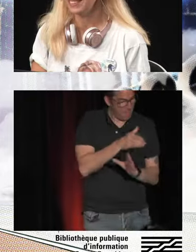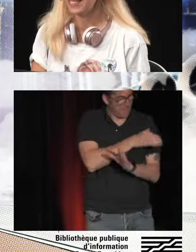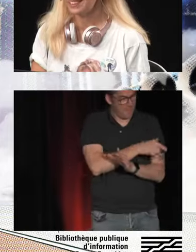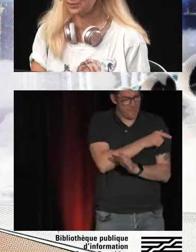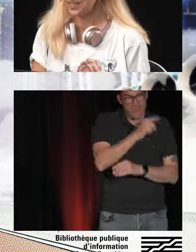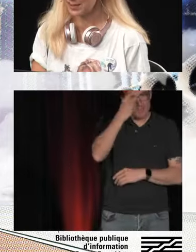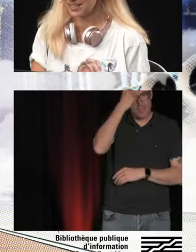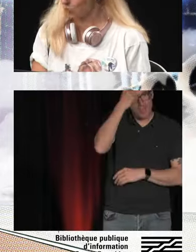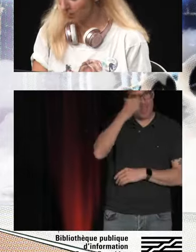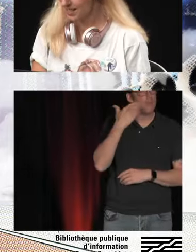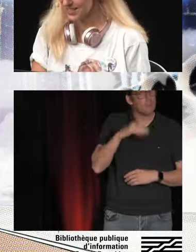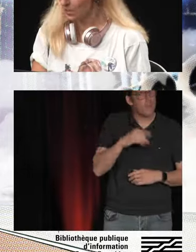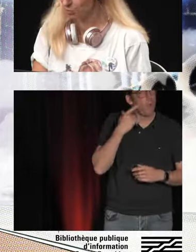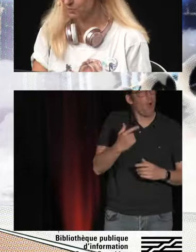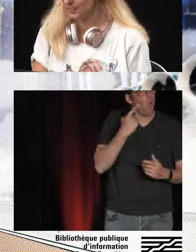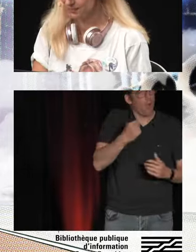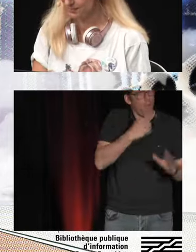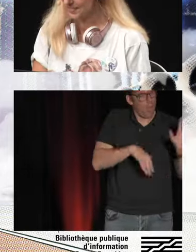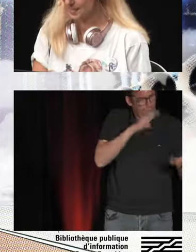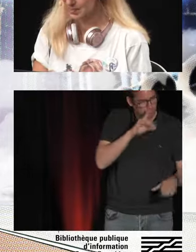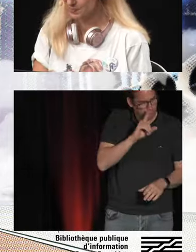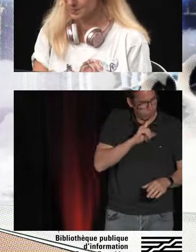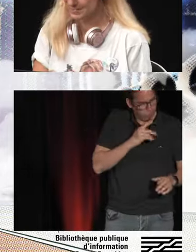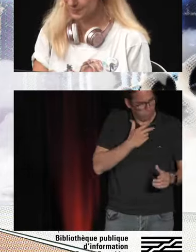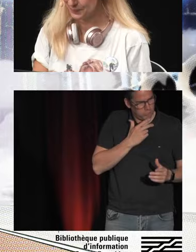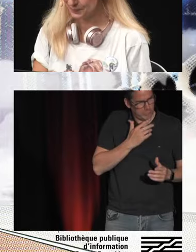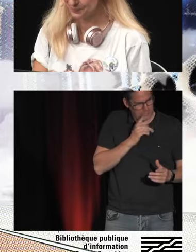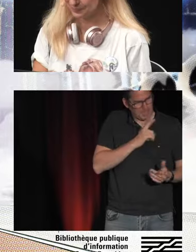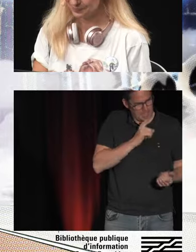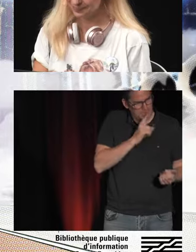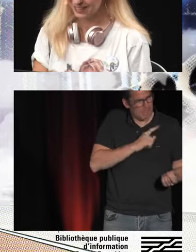Tout est scripté. Tout est scripté, on va faire ça en une vie. Ça va bien se passer.